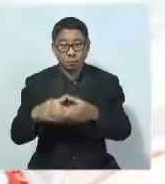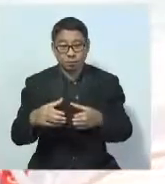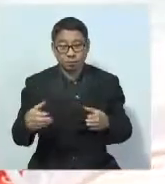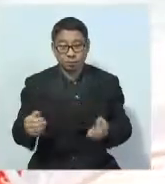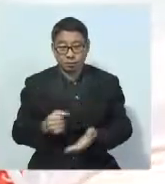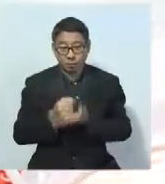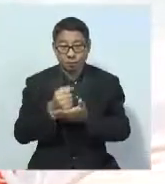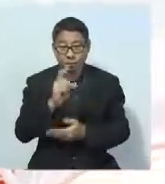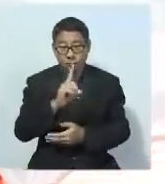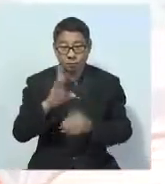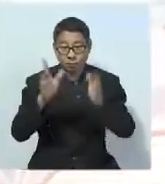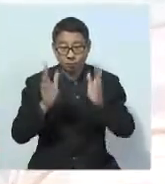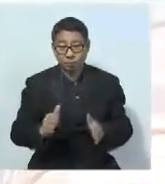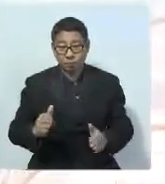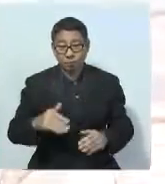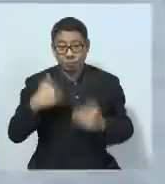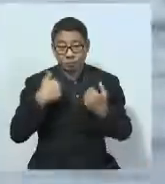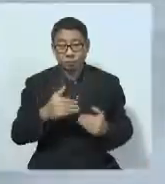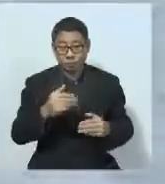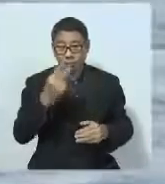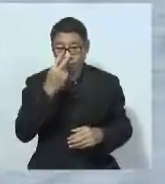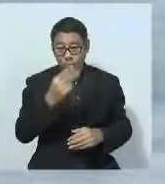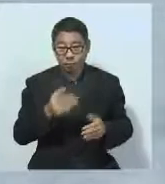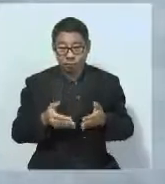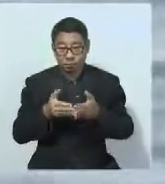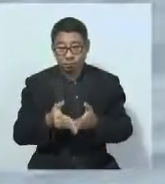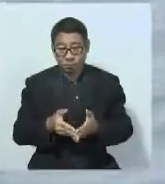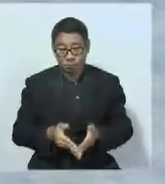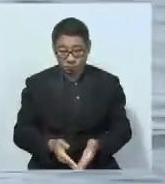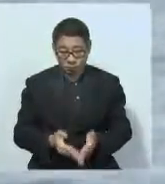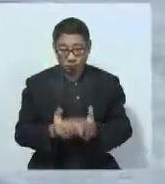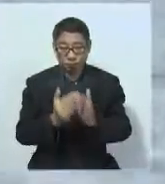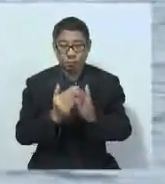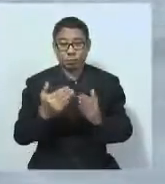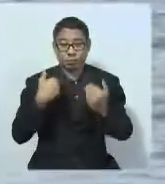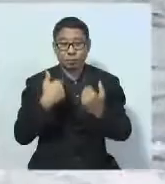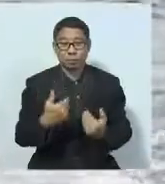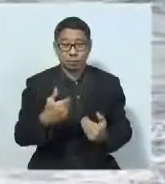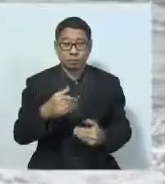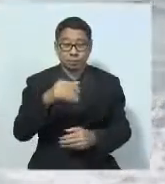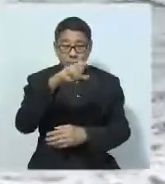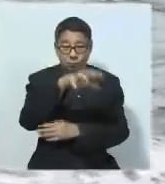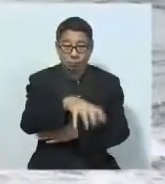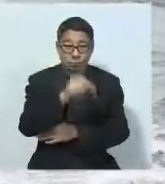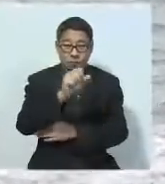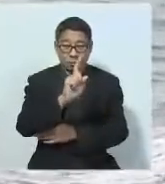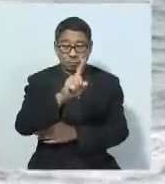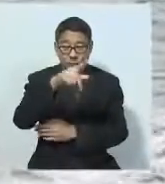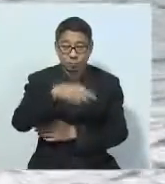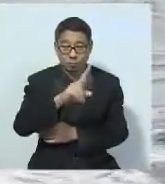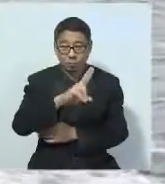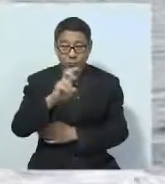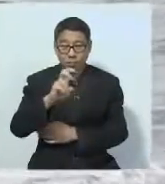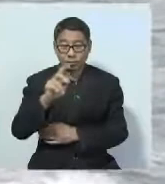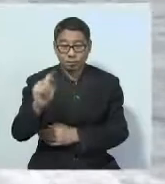ากว่า100ชีวิตติดตั้งอุปกรณ์ใต้น้ำพร้อมที่จะปฏิบัติการกู้เรือโดยนำเรือเครนขนาด 1,200